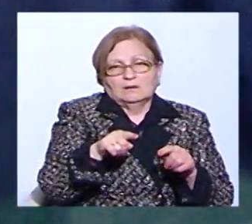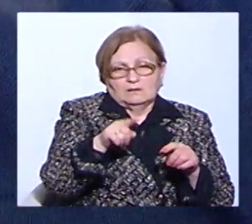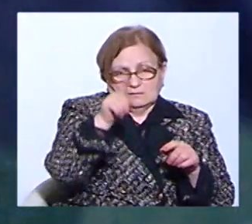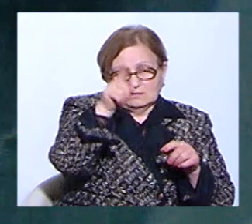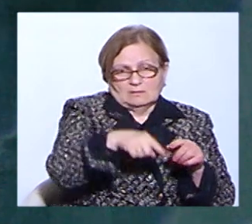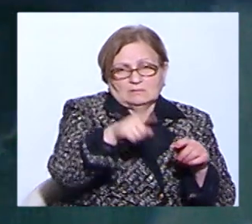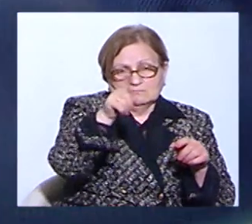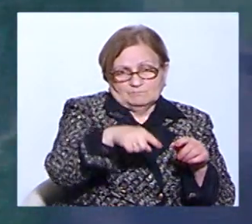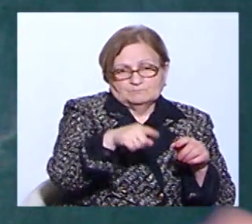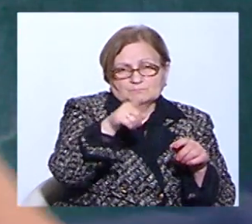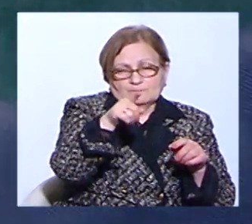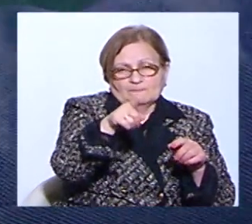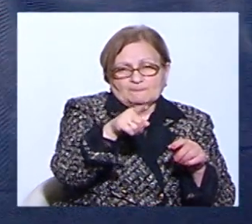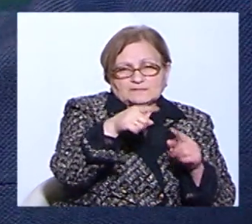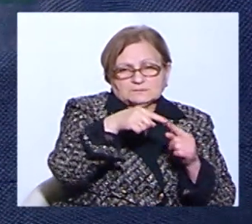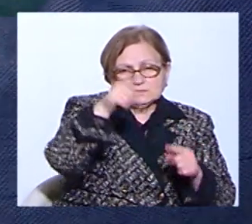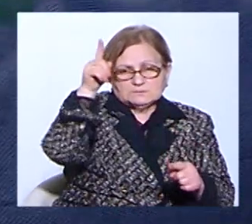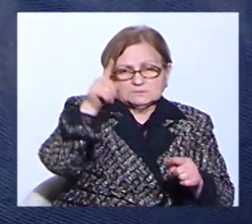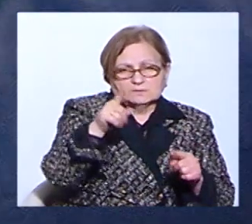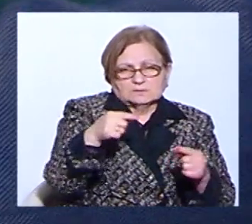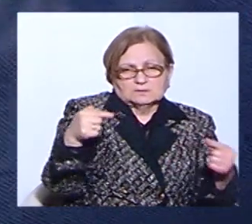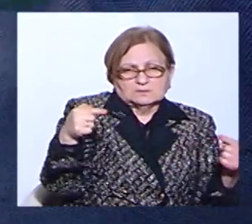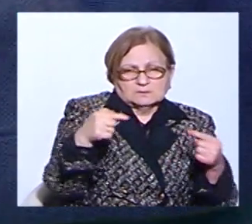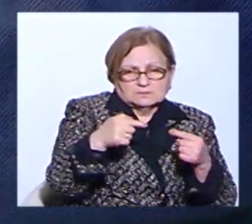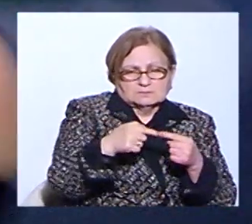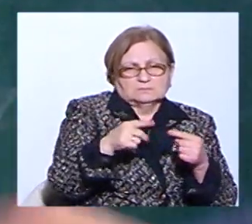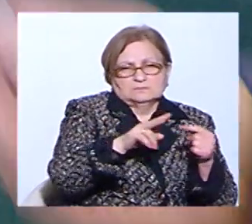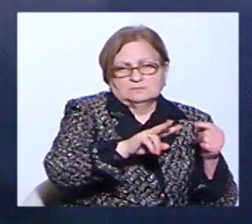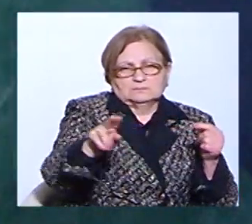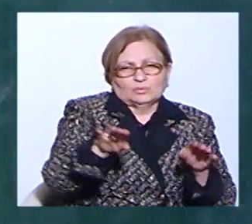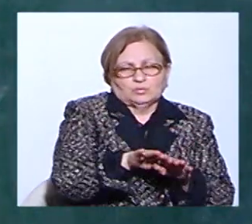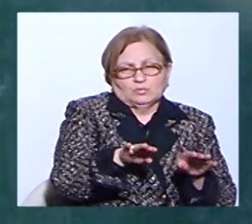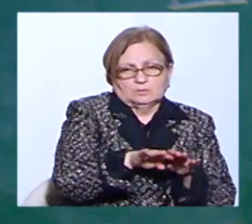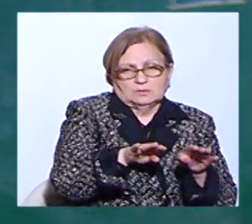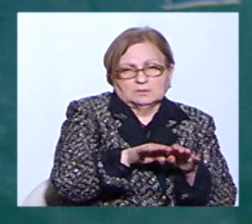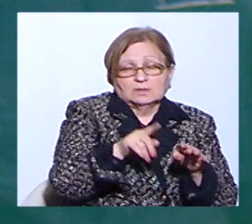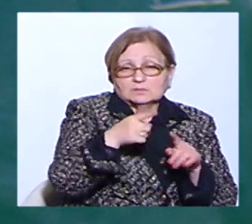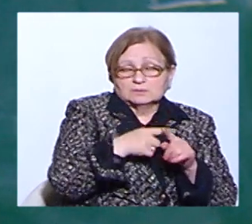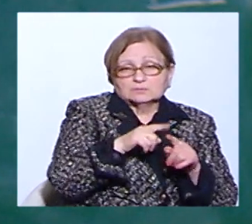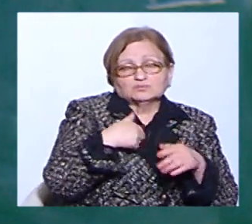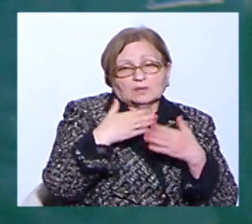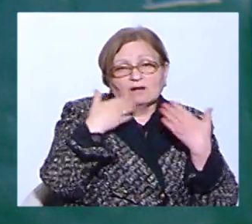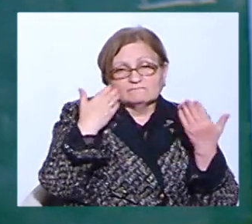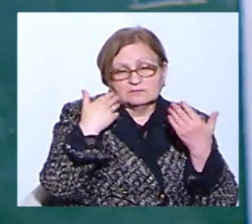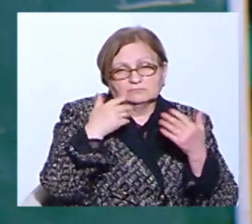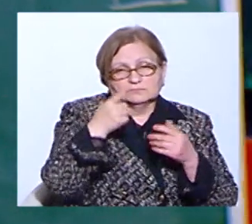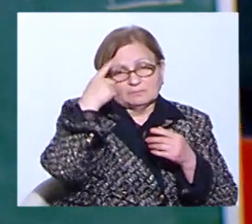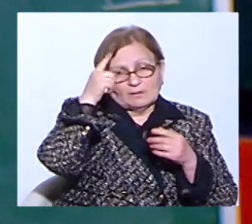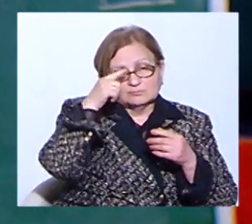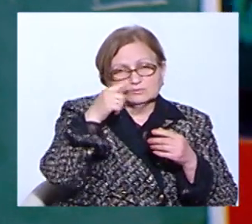ეს სახველის სიგრძე არის ზუსტად დიამეტრის, ანუ ორი რადიუსის ტოლი, რაც გაგვიადგილებს ამ ამოცანის ამოხსნას.